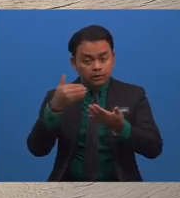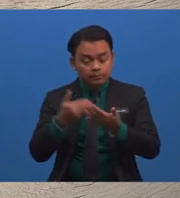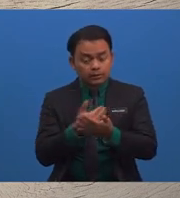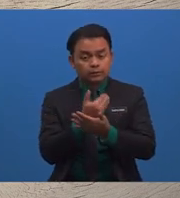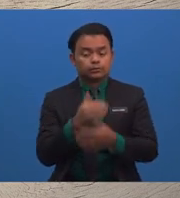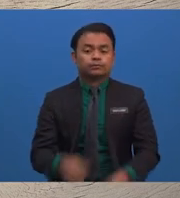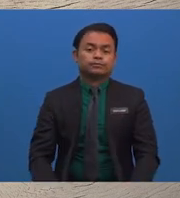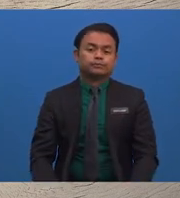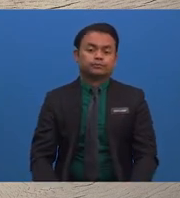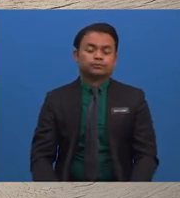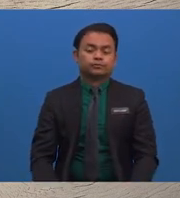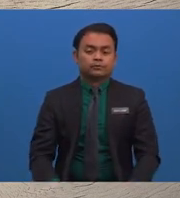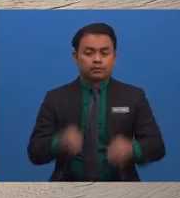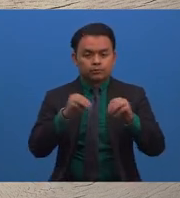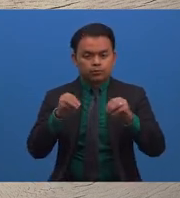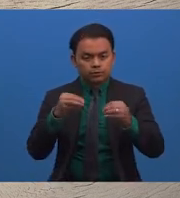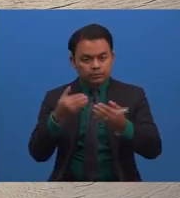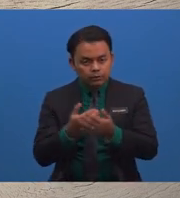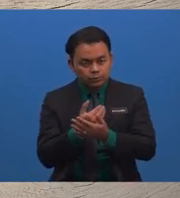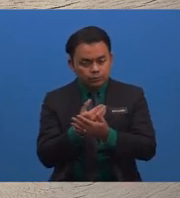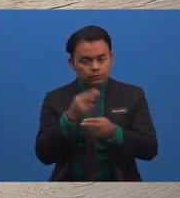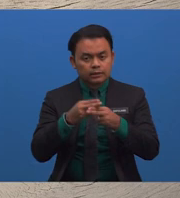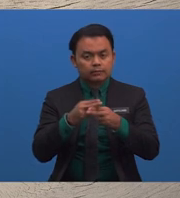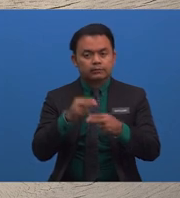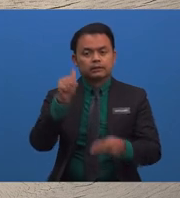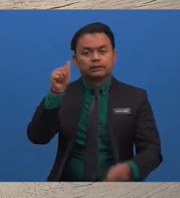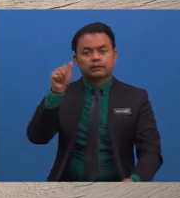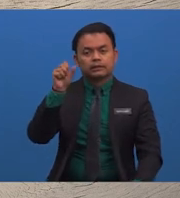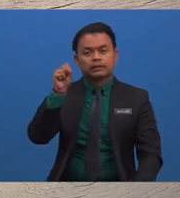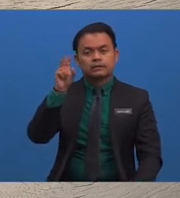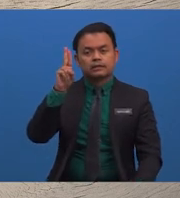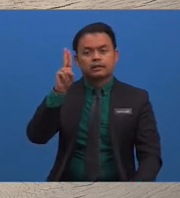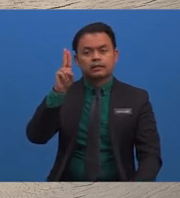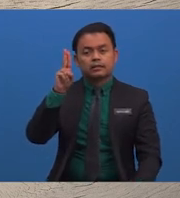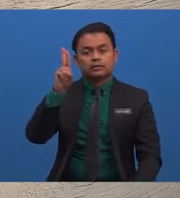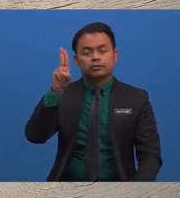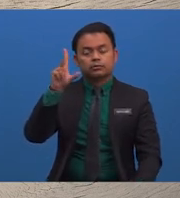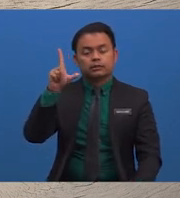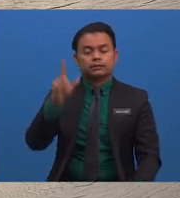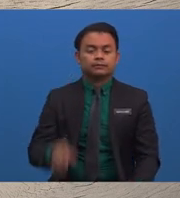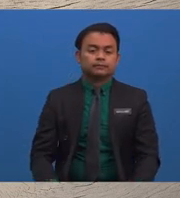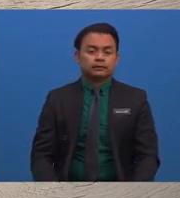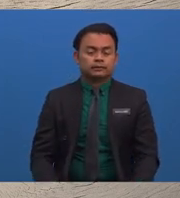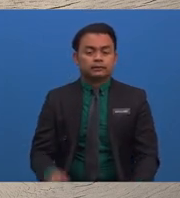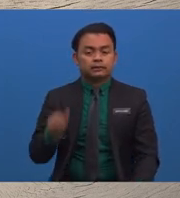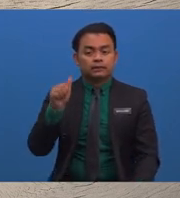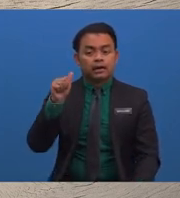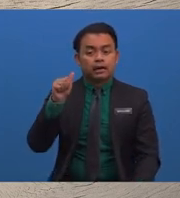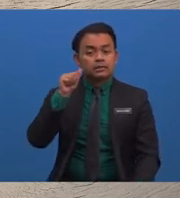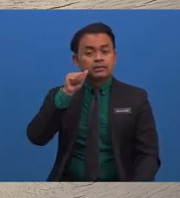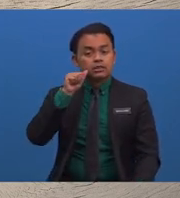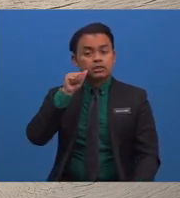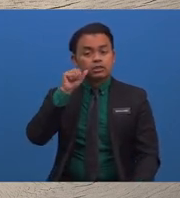bernama Asrul. Asrul merupakan murid baharu dalam kelas satu cekal.